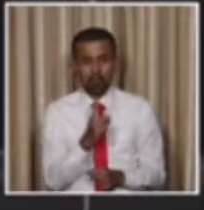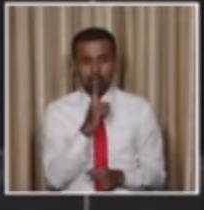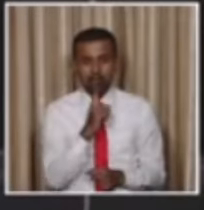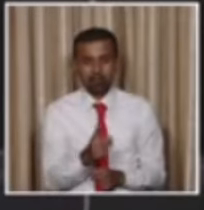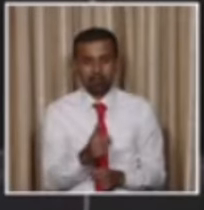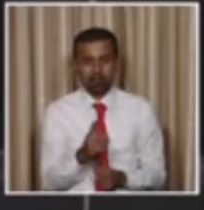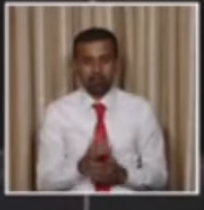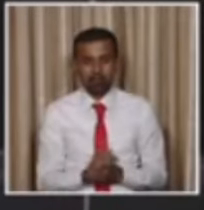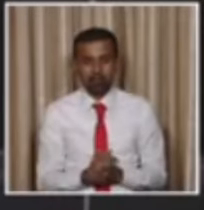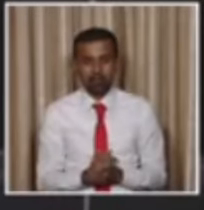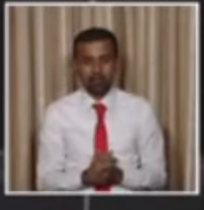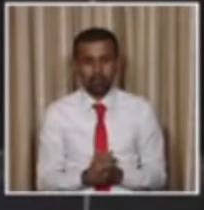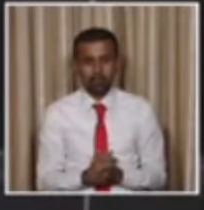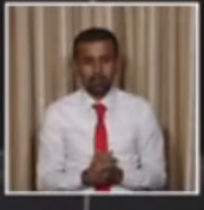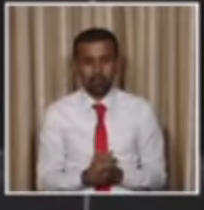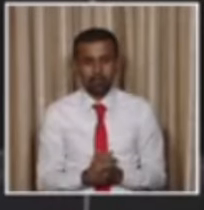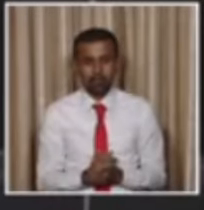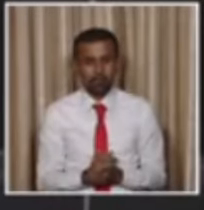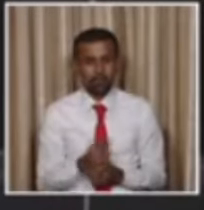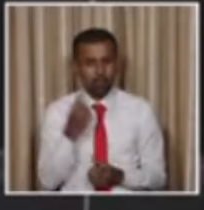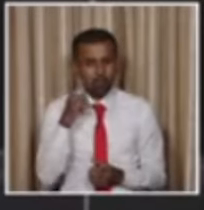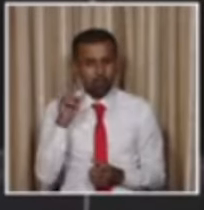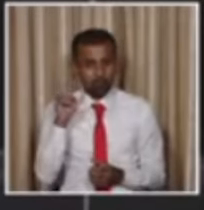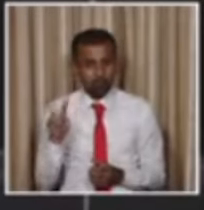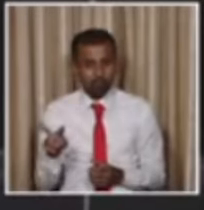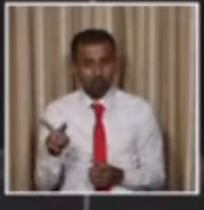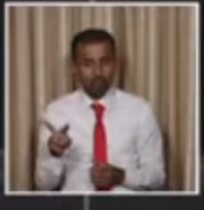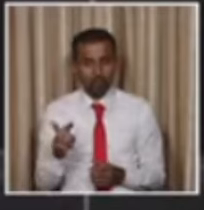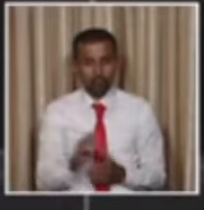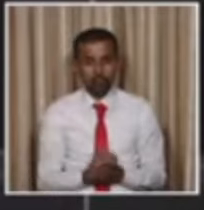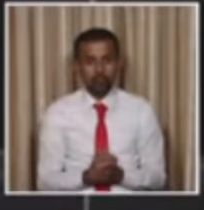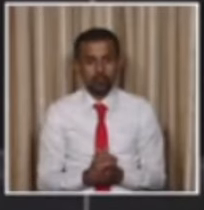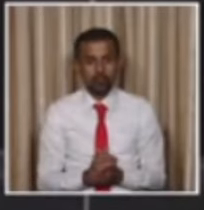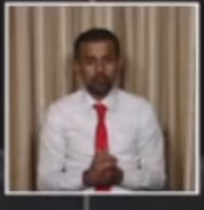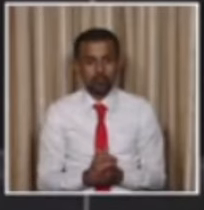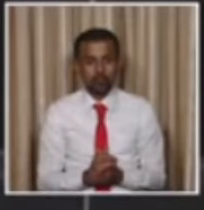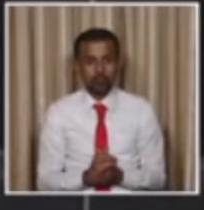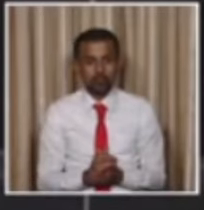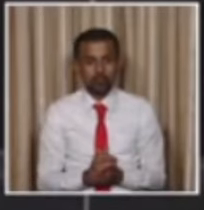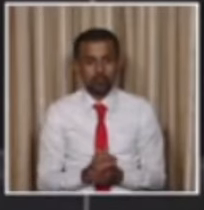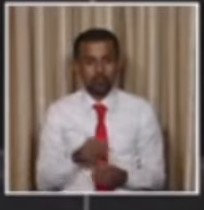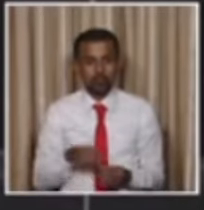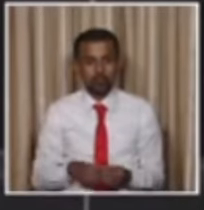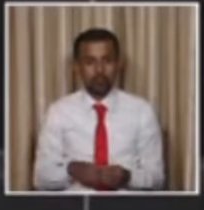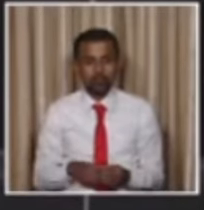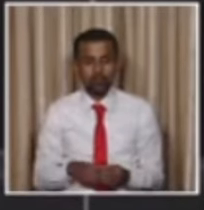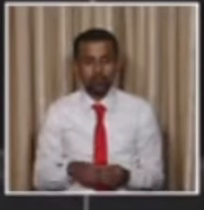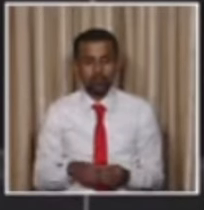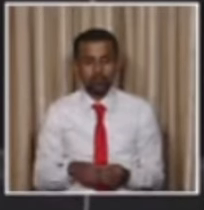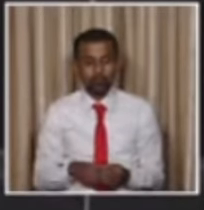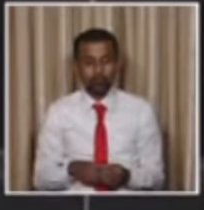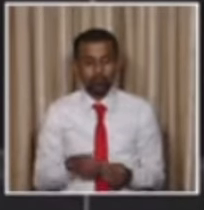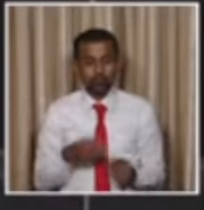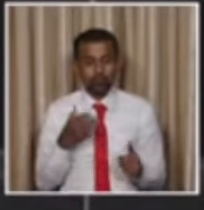කරන්නේ මෙවැනි කෙරෙක් පිළිබඳ විශ්වාසය නොමැති බව කියාපාන්නට යම් යම් අය නැගී සිටිනවා නම් ඒකයි